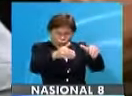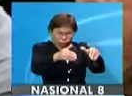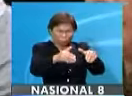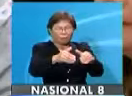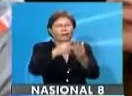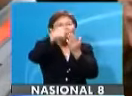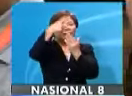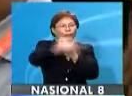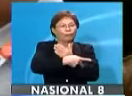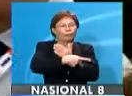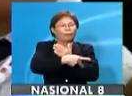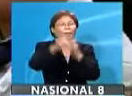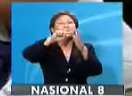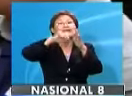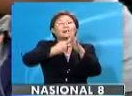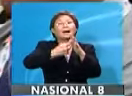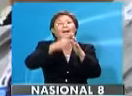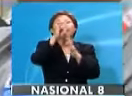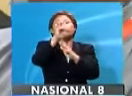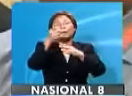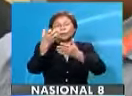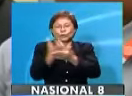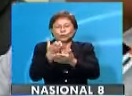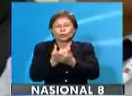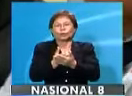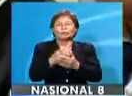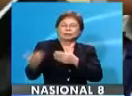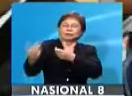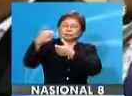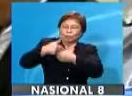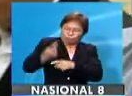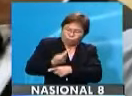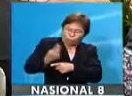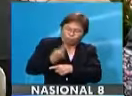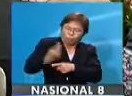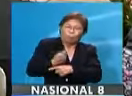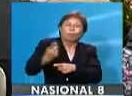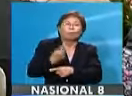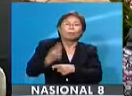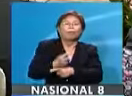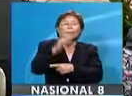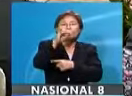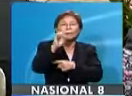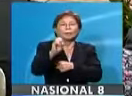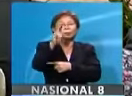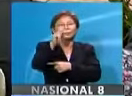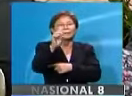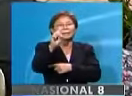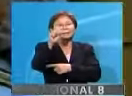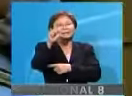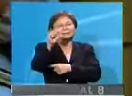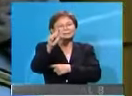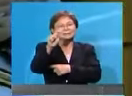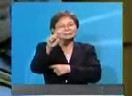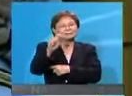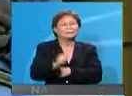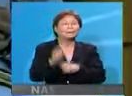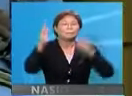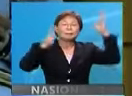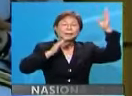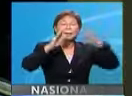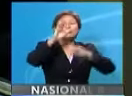pemecut bioekonomi yang membabitkan latihan keusahawanan kepada Syarikat berstatus bionexus untuk itu Malaysia biotek